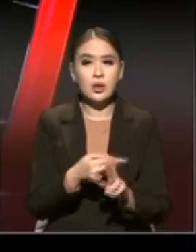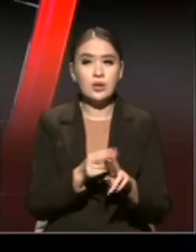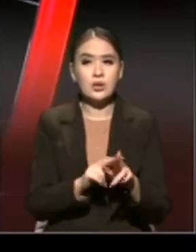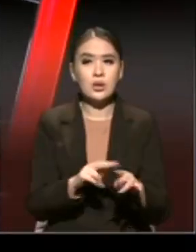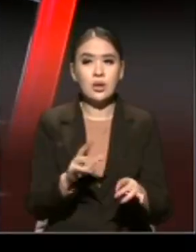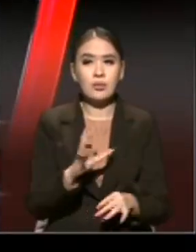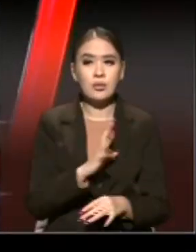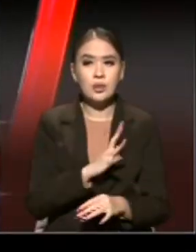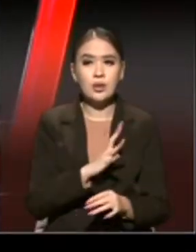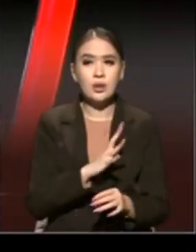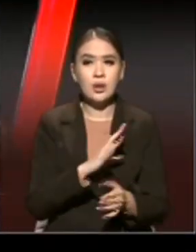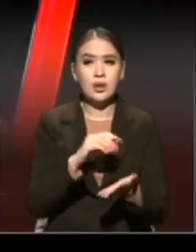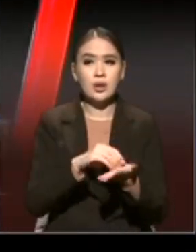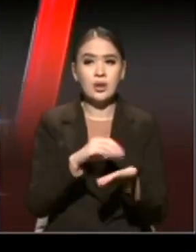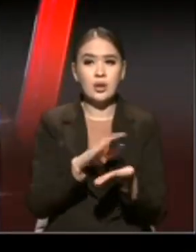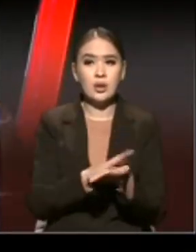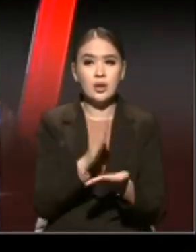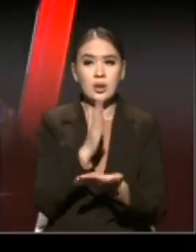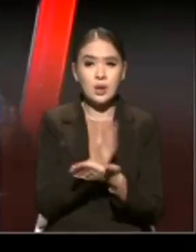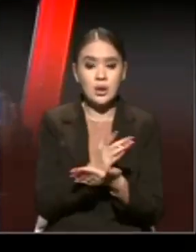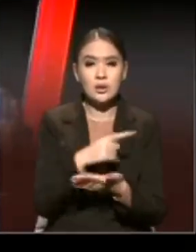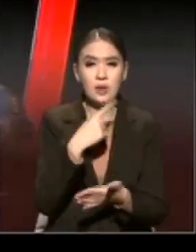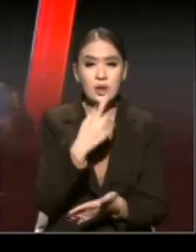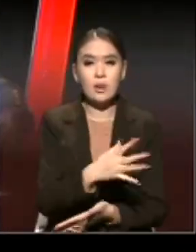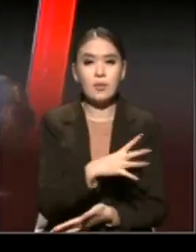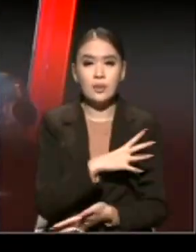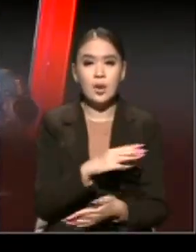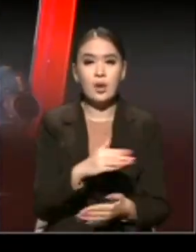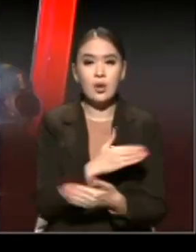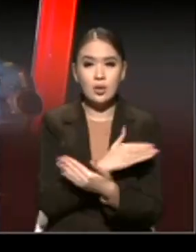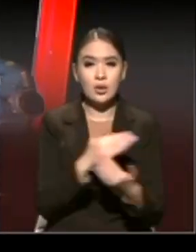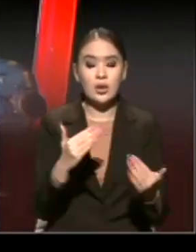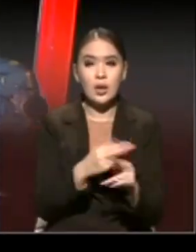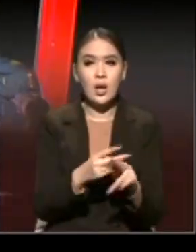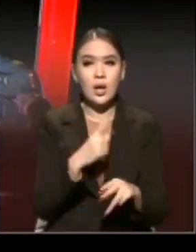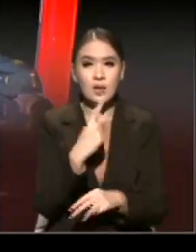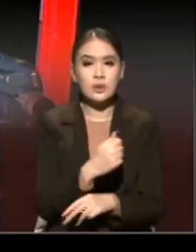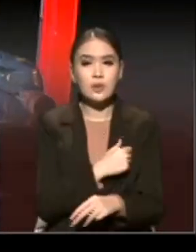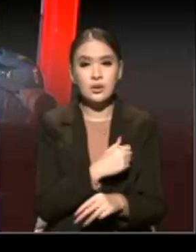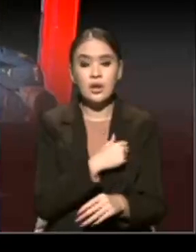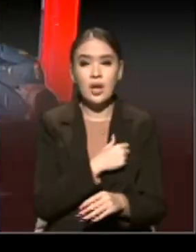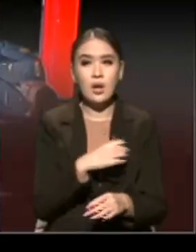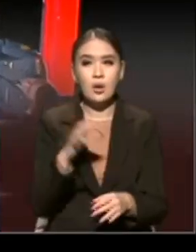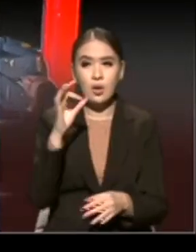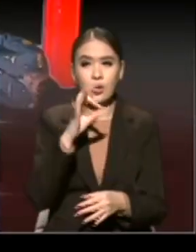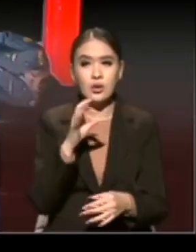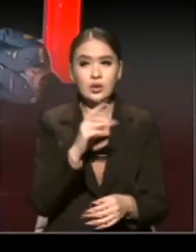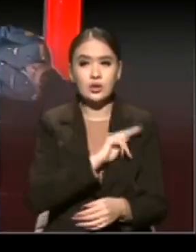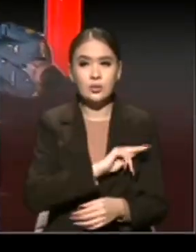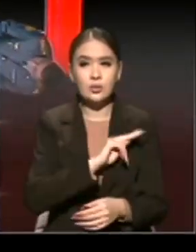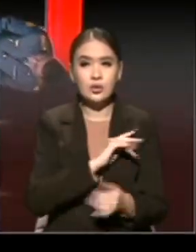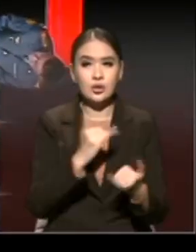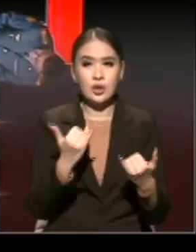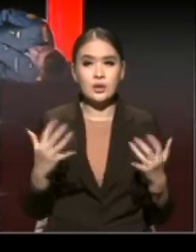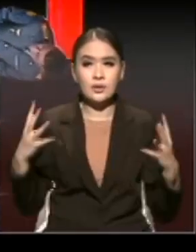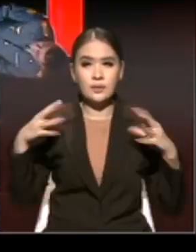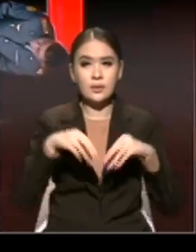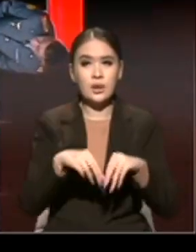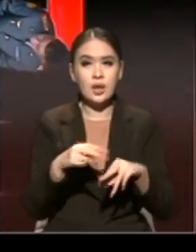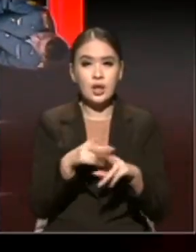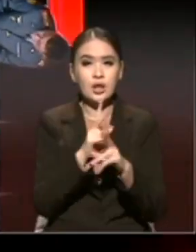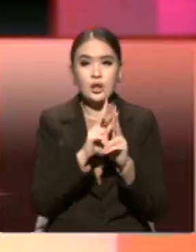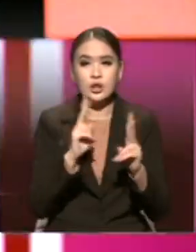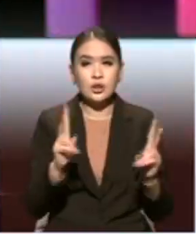аналар комитеті деген тәуелсіз ұйым бар. Білесіздер, иә? Олар қазір біздің әскери бөлімдермен тығыз қарым-қатынас жұмыс жасайды. Өйткені олар ешкімге